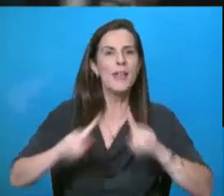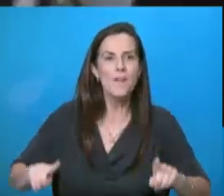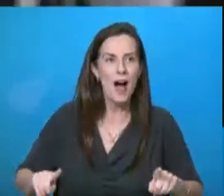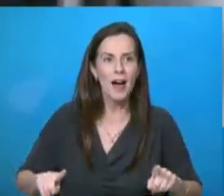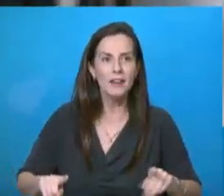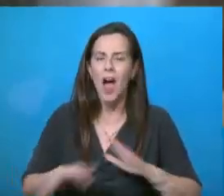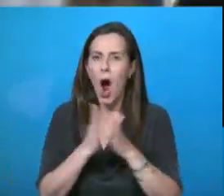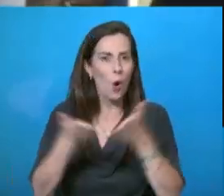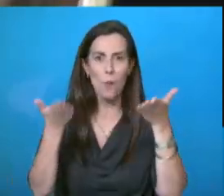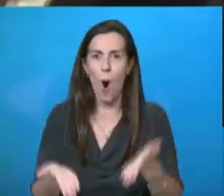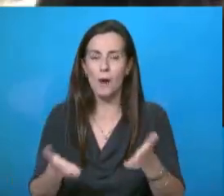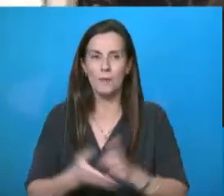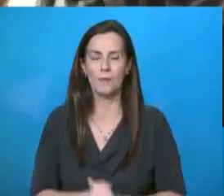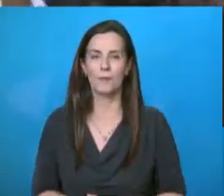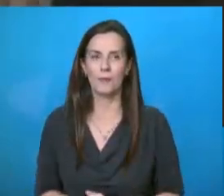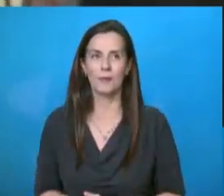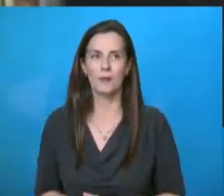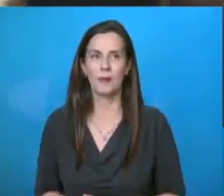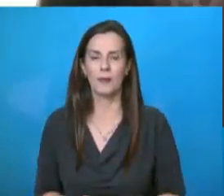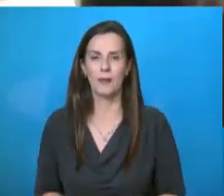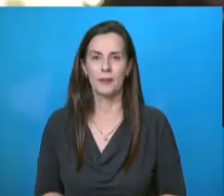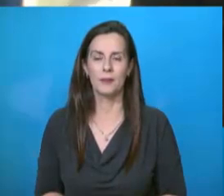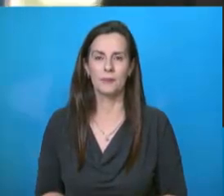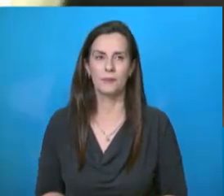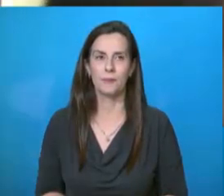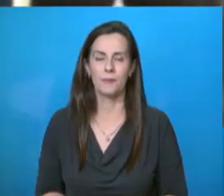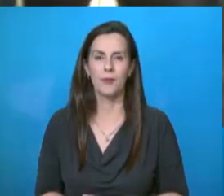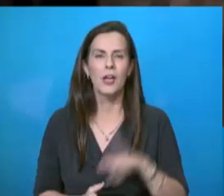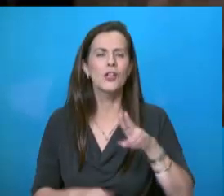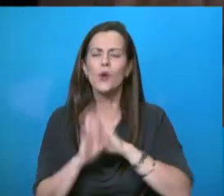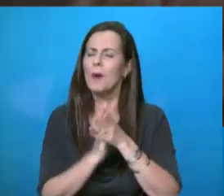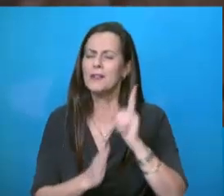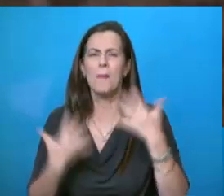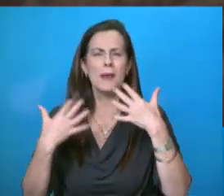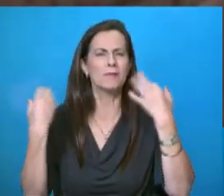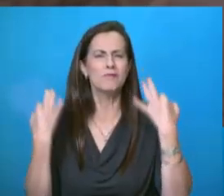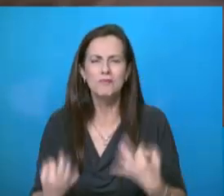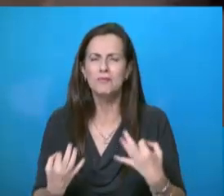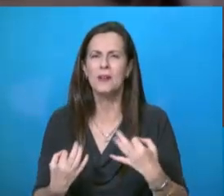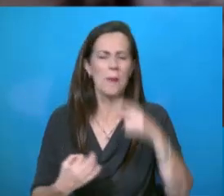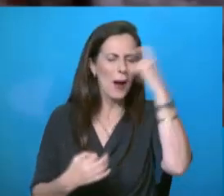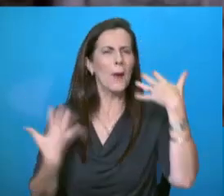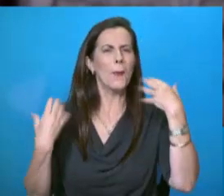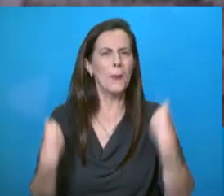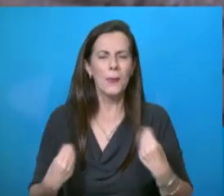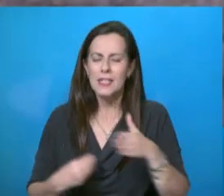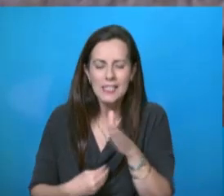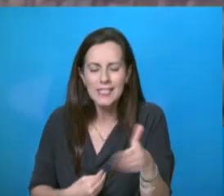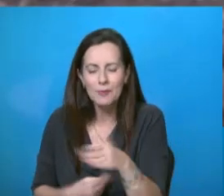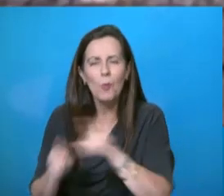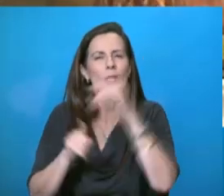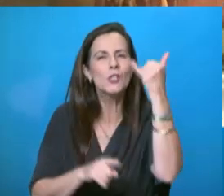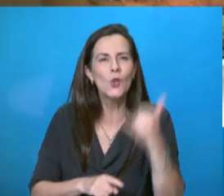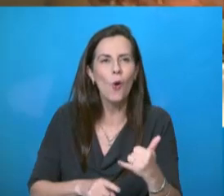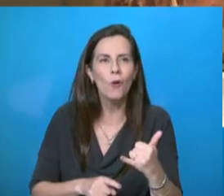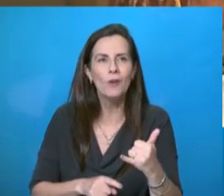ירושלים. הולך אני מרגיש ביוון. כאילו, וזה הכל כאן. יש לה כל מה שצריך, מזג אוויר קריר בימי קיץ, סמטאות ציוריות,